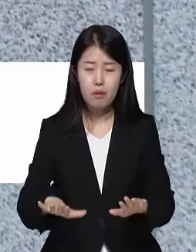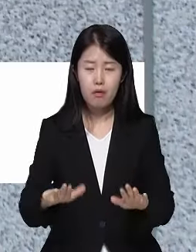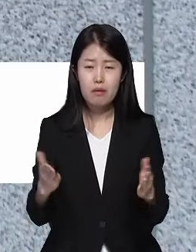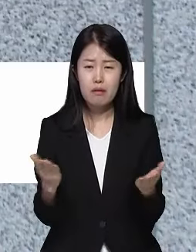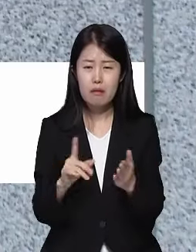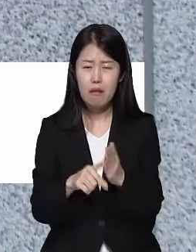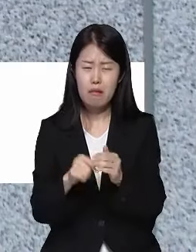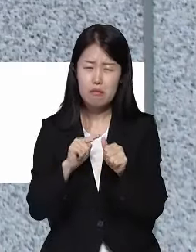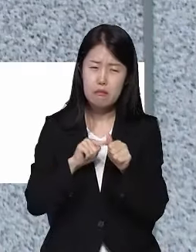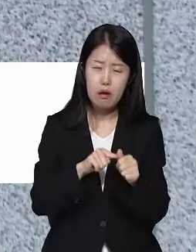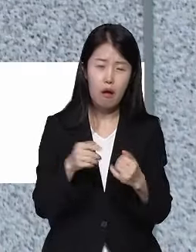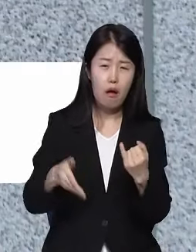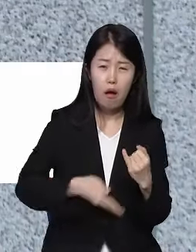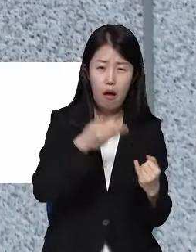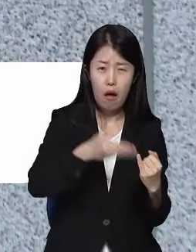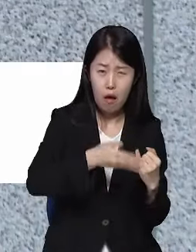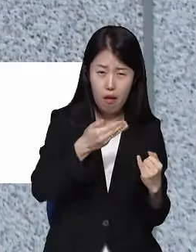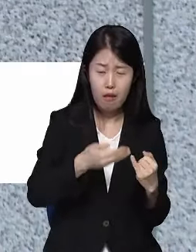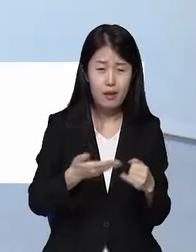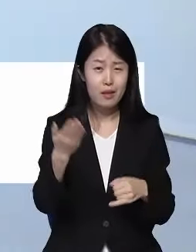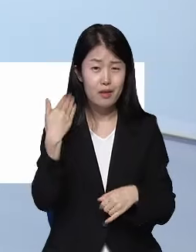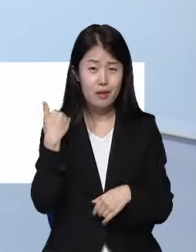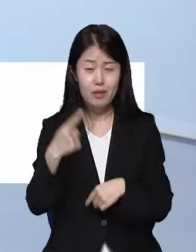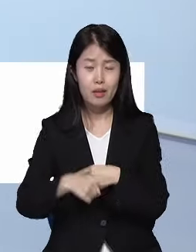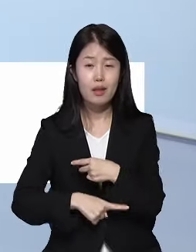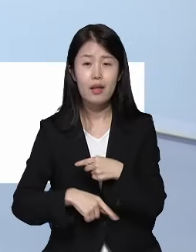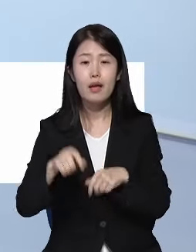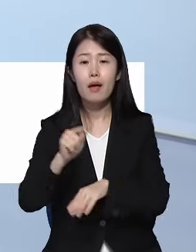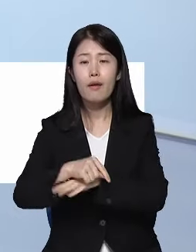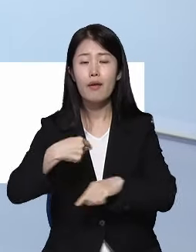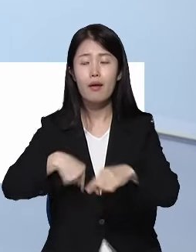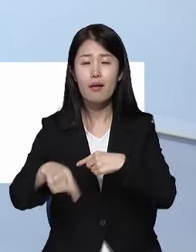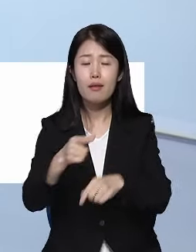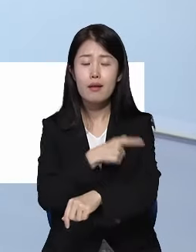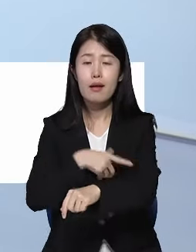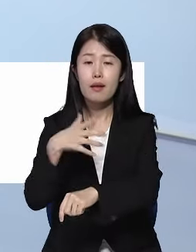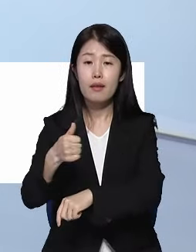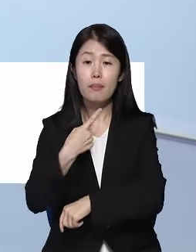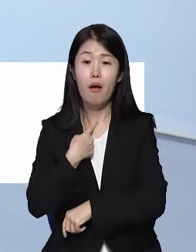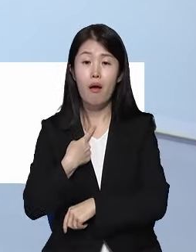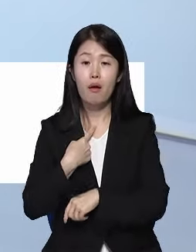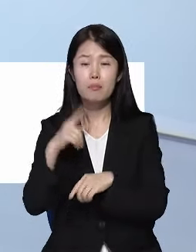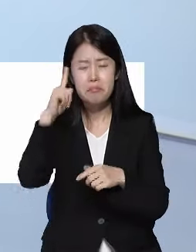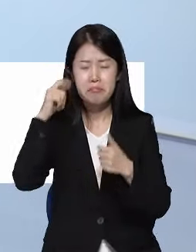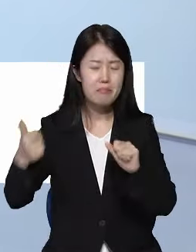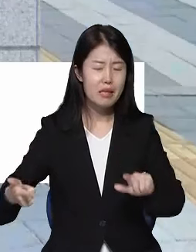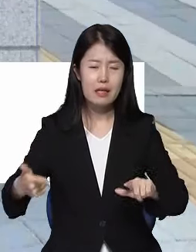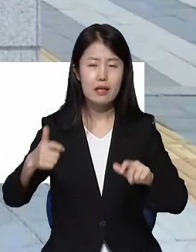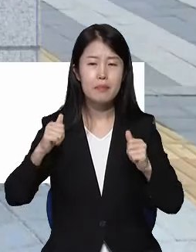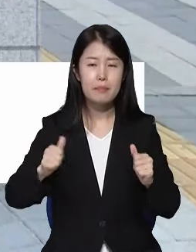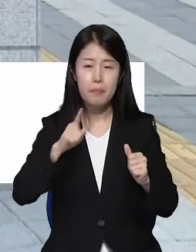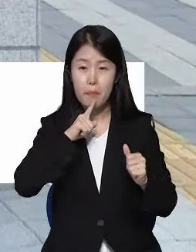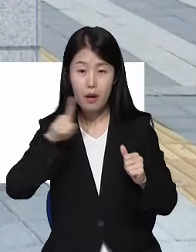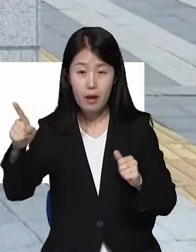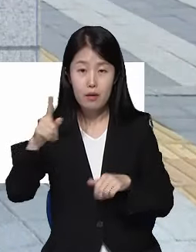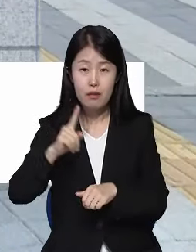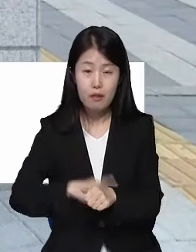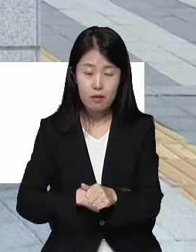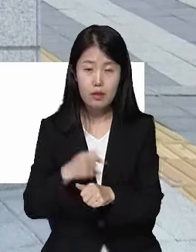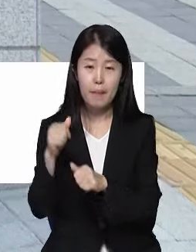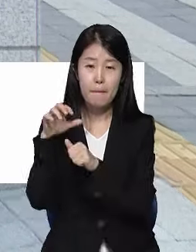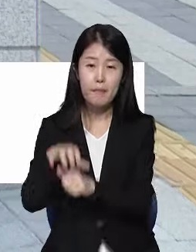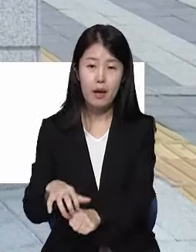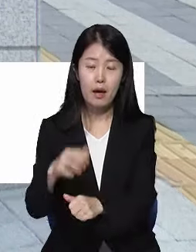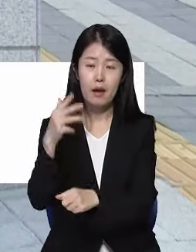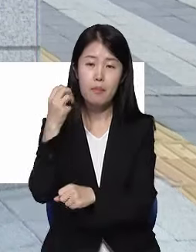기소된 전직 중학교 행정실장 53살 A씨의 항소심에서 징역 8개월을 선고하고 치료 프로그램